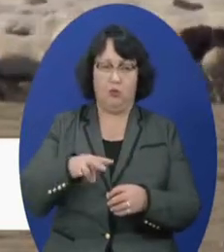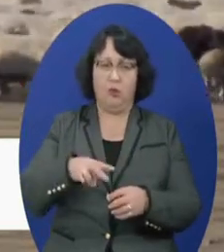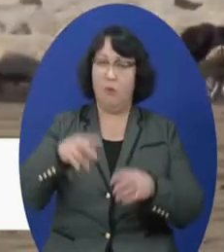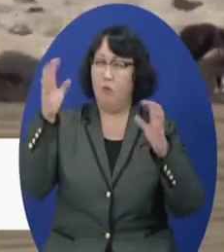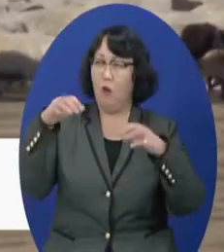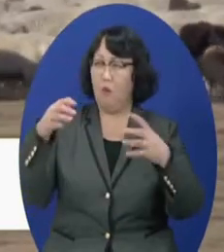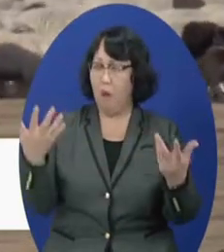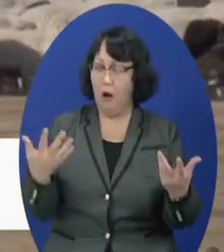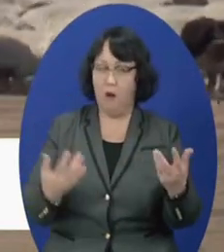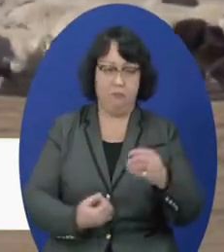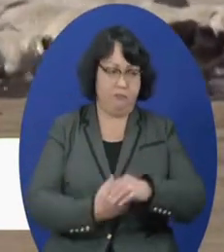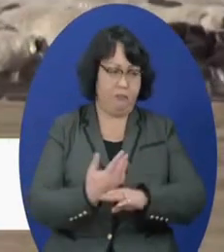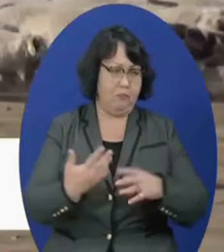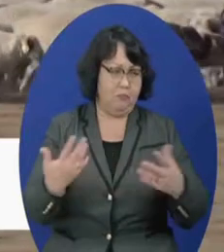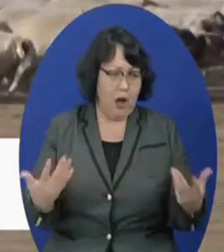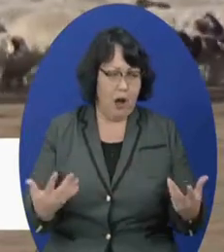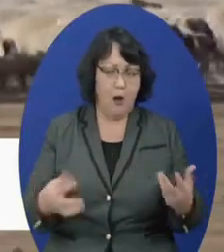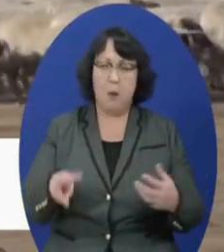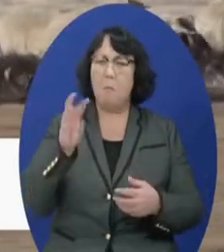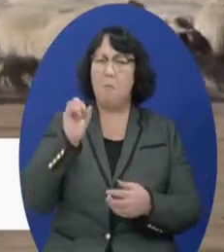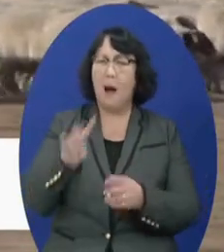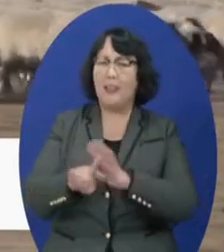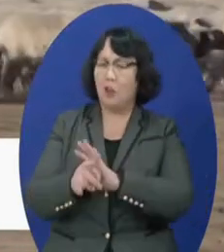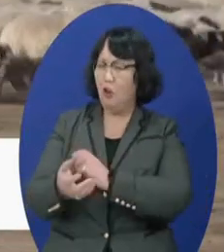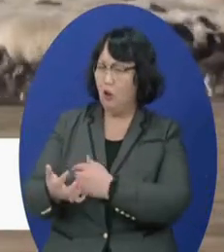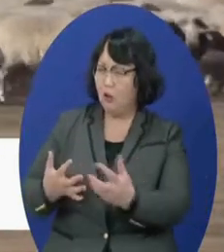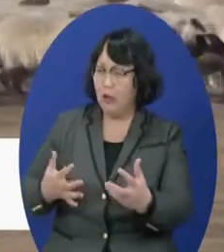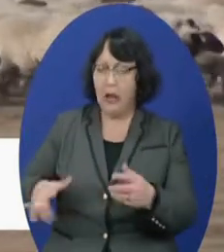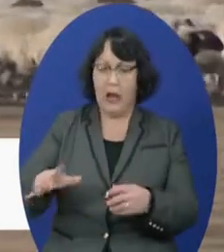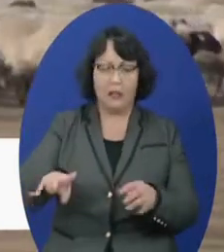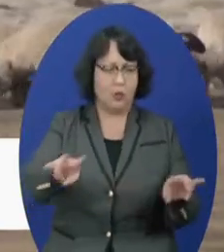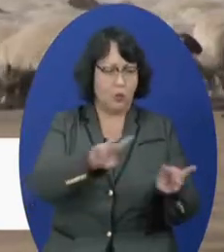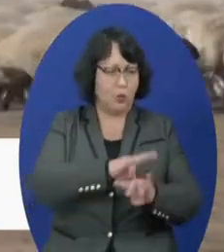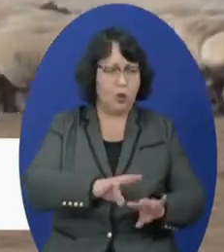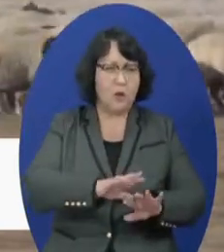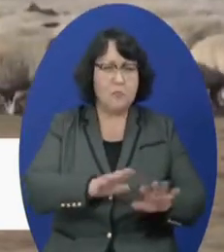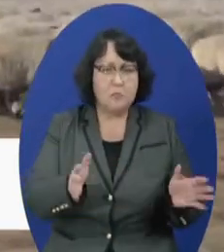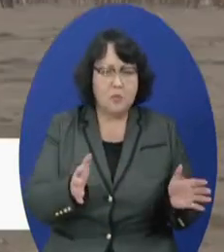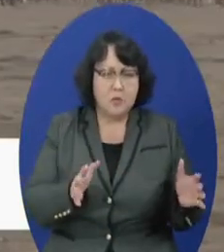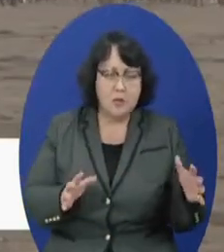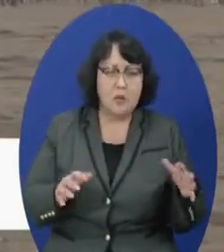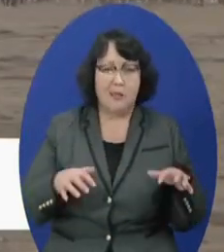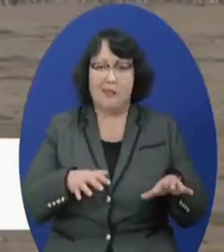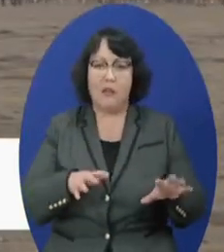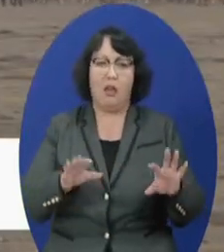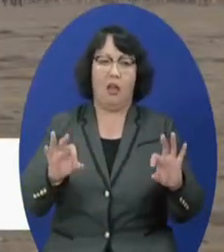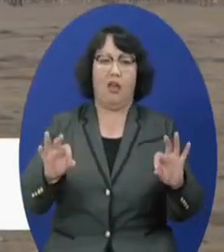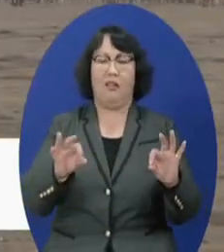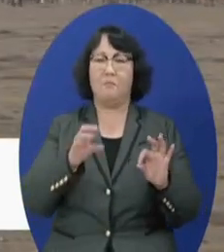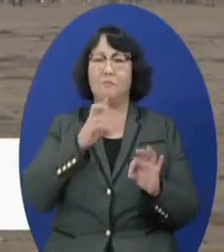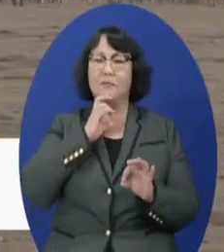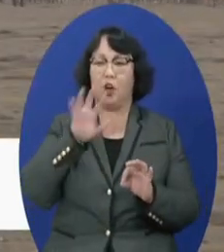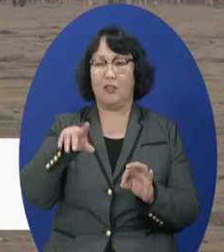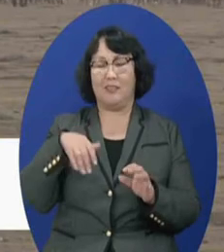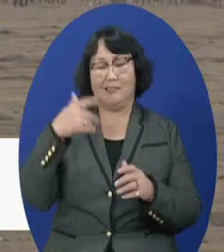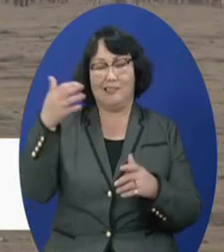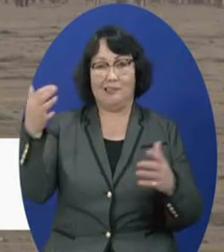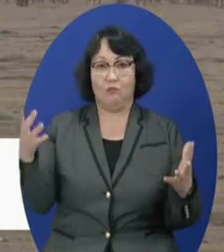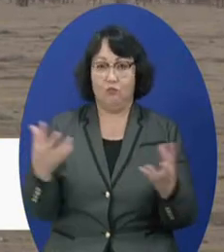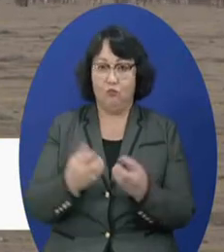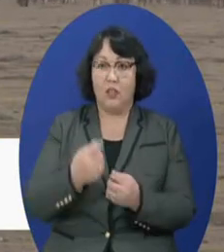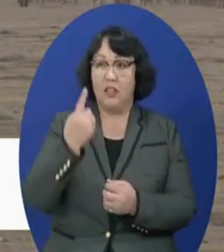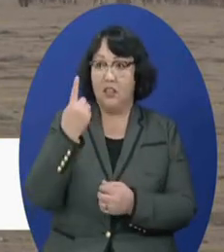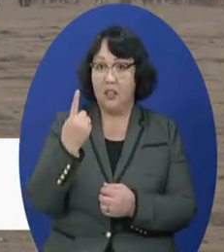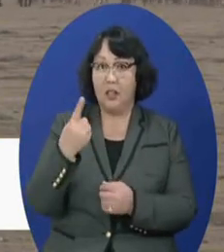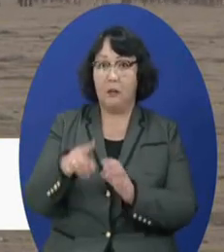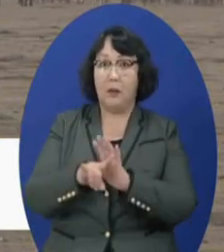За бэлчээрийн даац хэтэрсэн зэрэгэл шалтгаалan малаа зах зээлд олноор нийлүүлсэнтэй холбоотой. Цаашдаа ч малынхаа тоог бууруулж нэг малаас авах ашиг